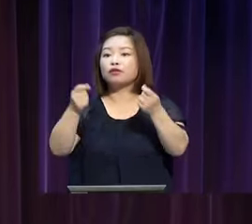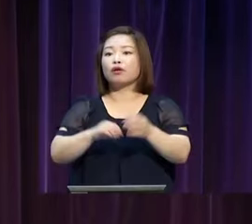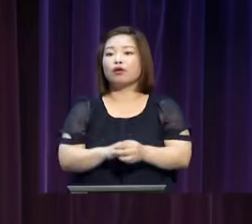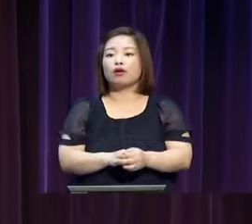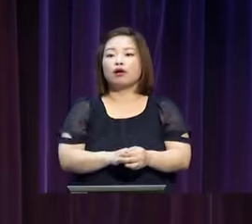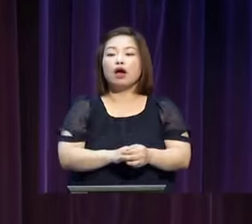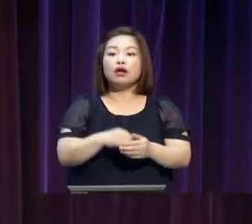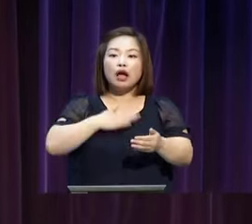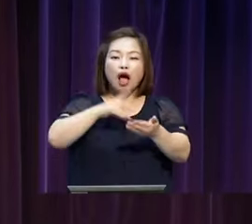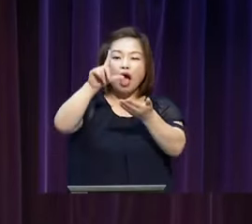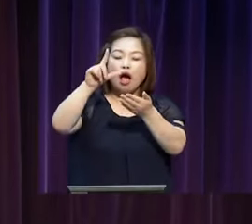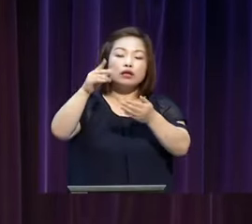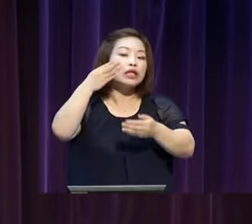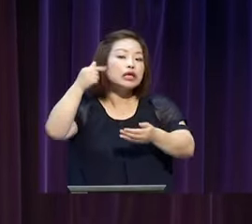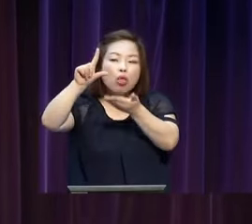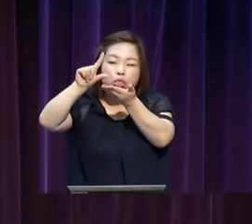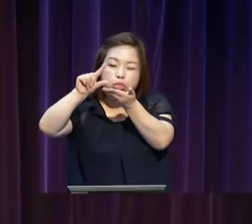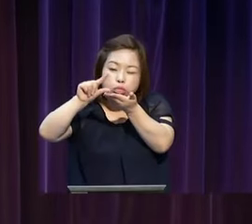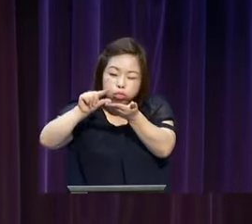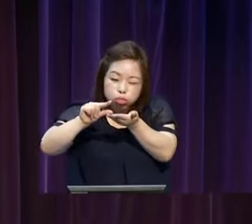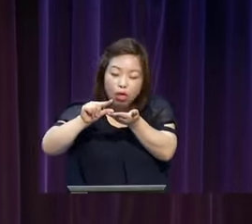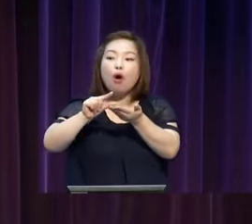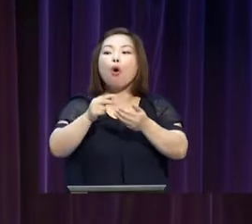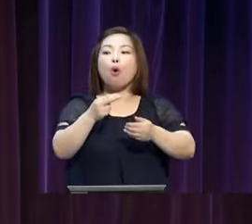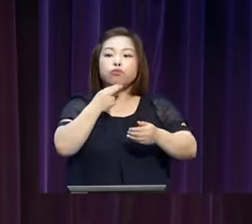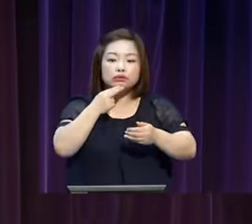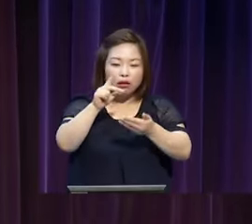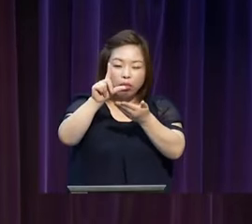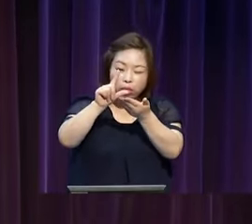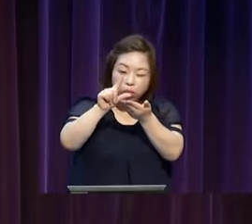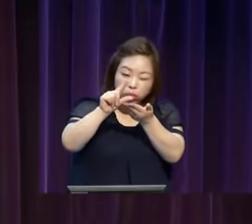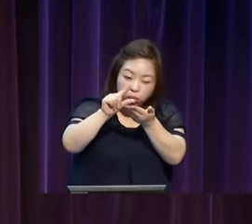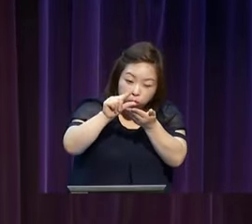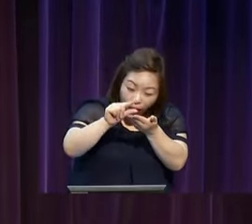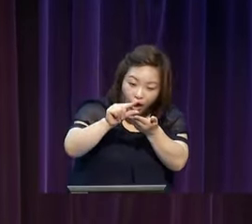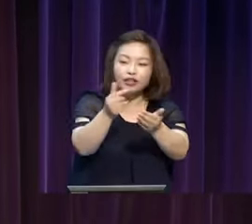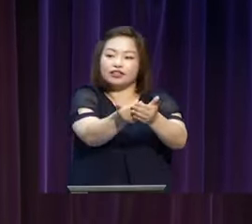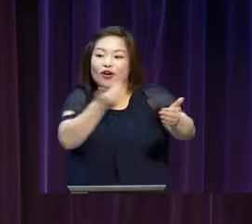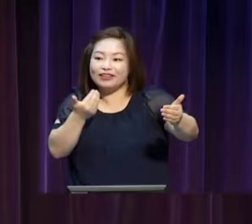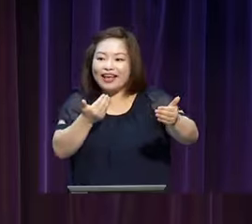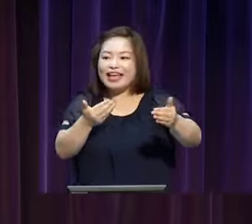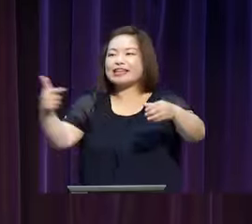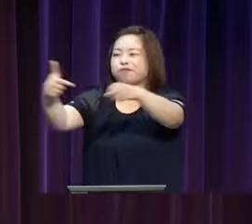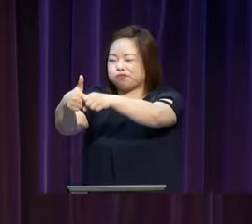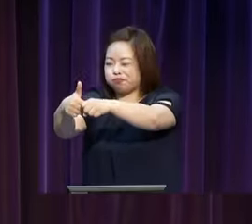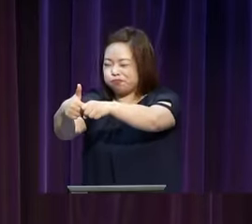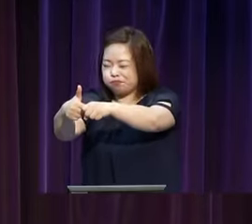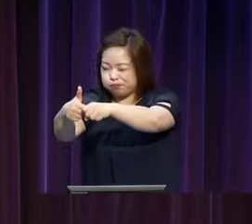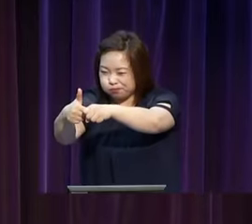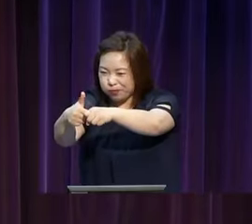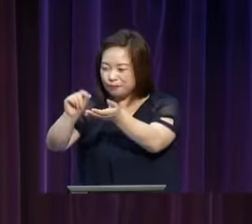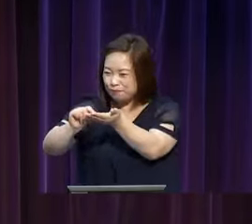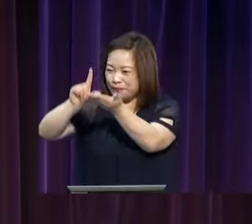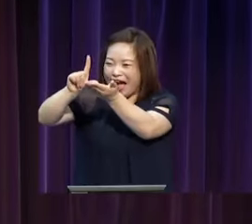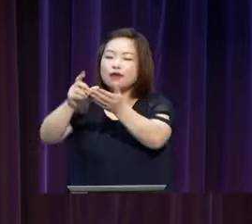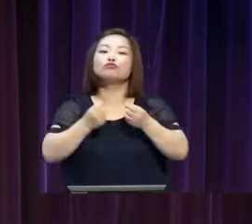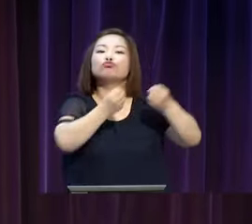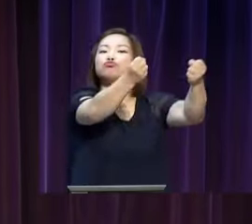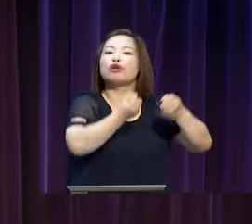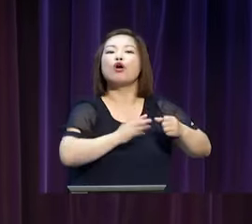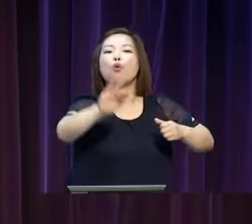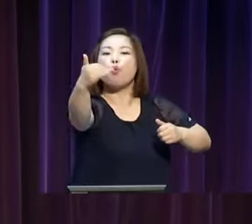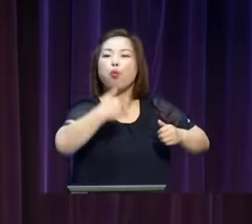타고 다니려면 어디를 잘 가야 돼요? 주유소를 잘 가야 돼요. 떨어지기 전에 기름 채우고, 떨어지기 전에 또 기름 채우고,